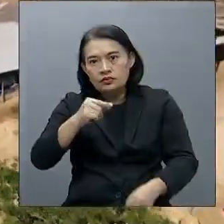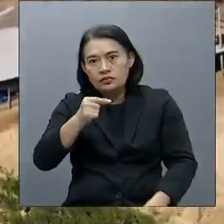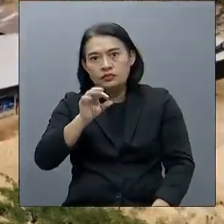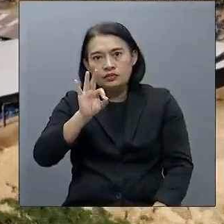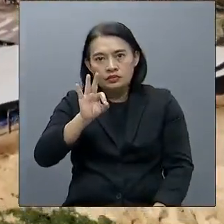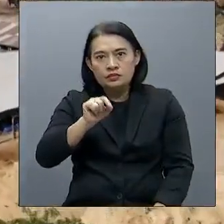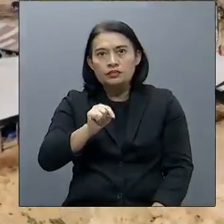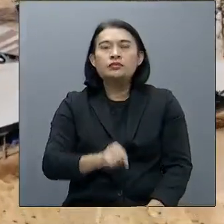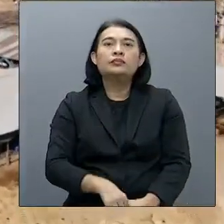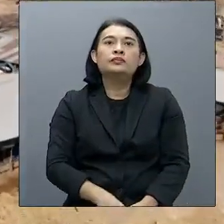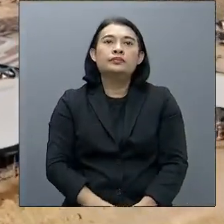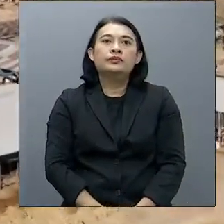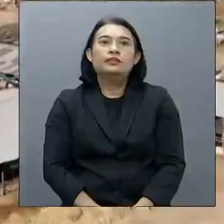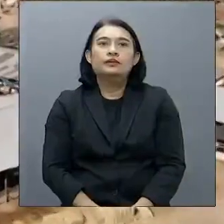คะ